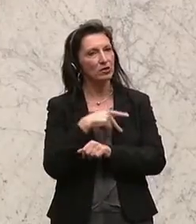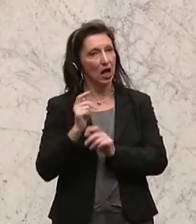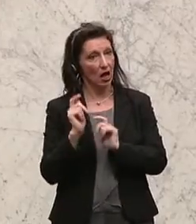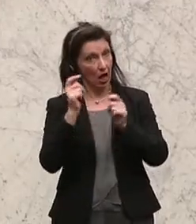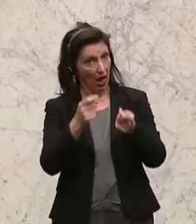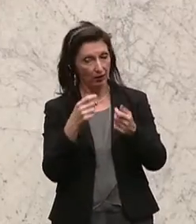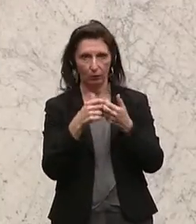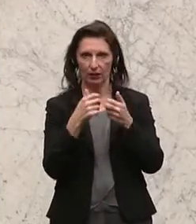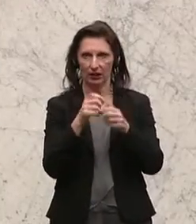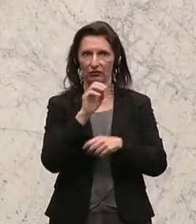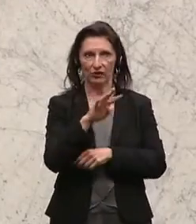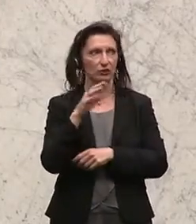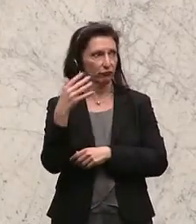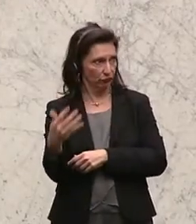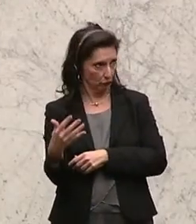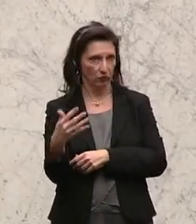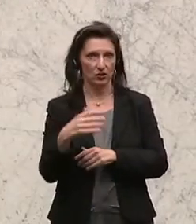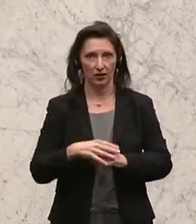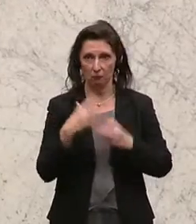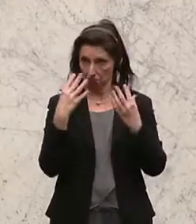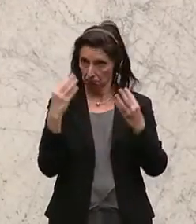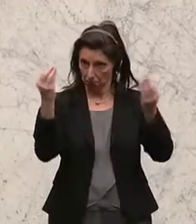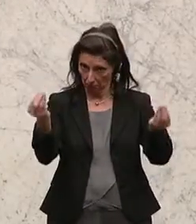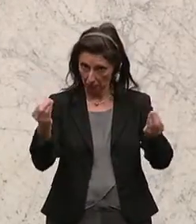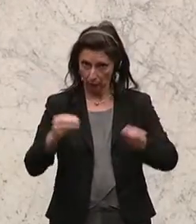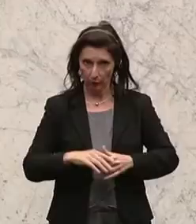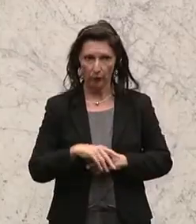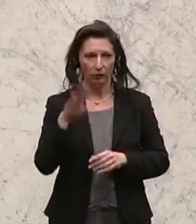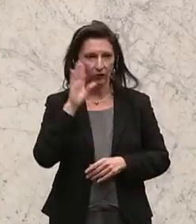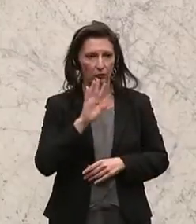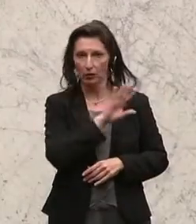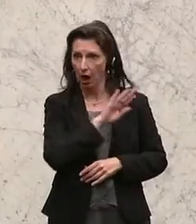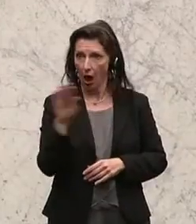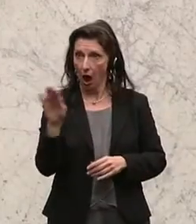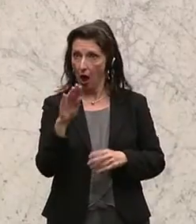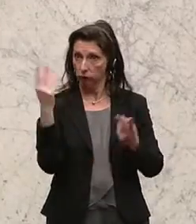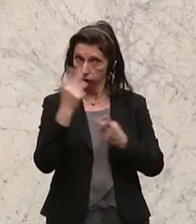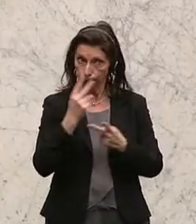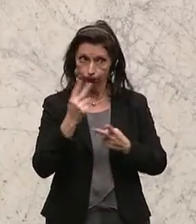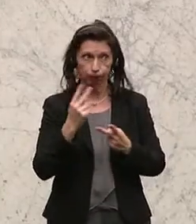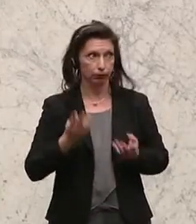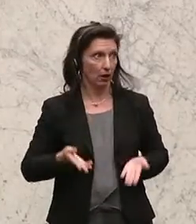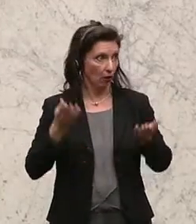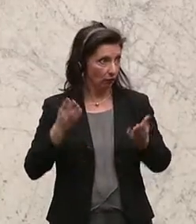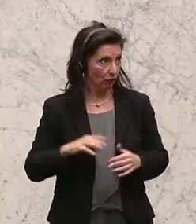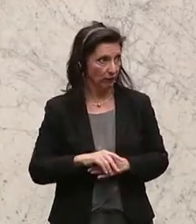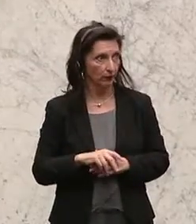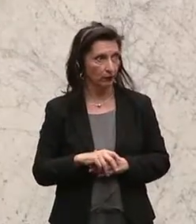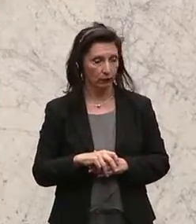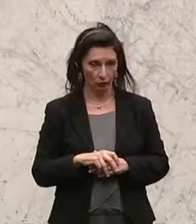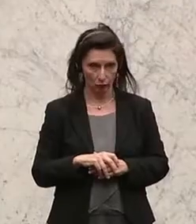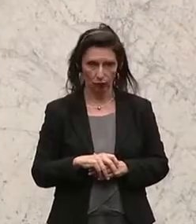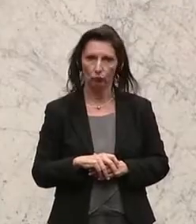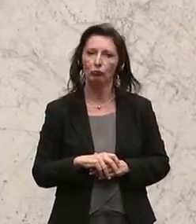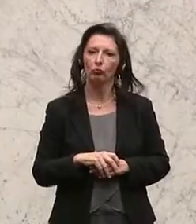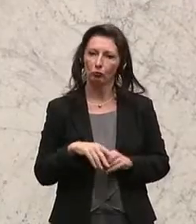Bericht 1450 der Beilagen zur Kenntnis zu nehmen. Ich bitte jene Damen und Herren, die hierzu die Zustimmung geben, um ein Zeichen.